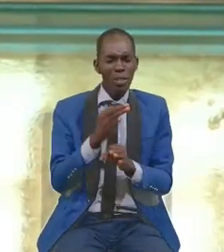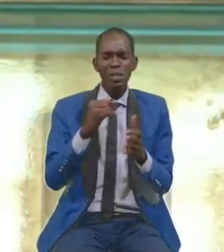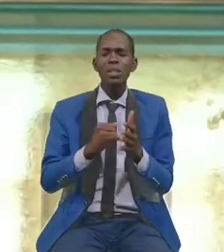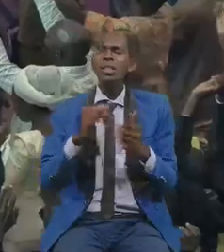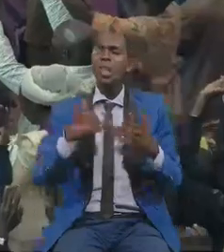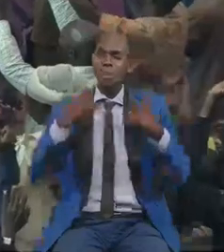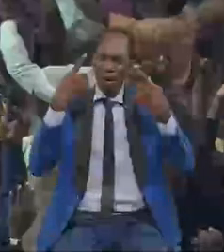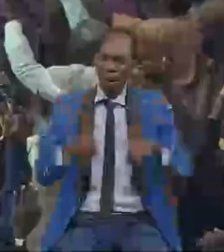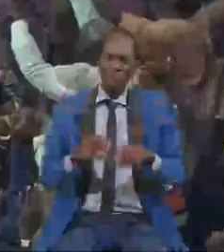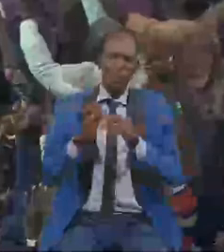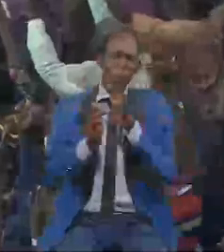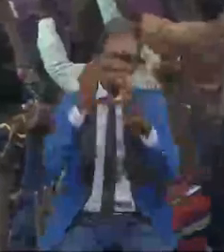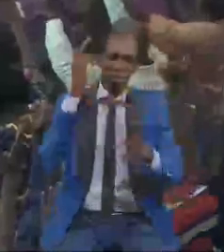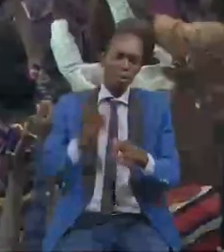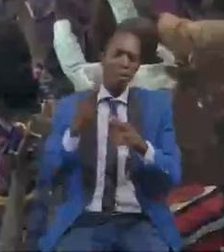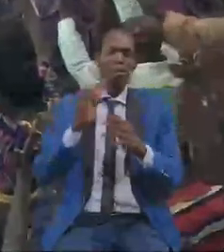de Jésus-Christ.